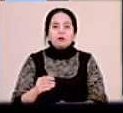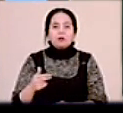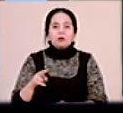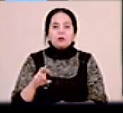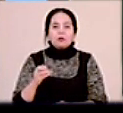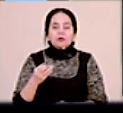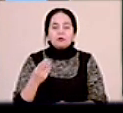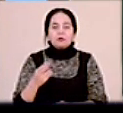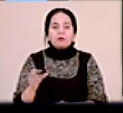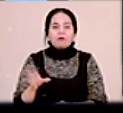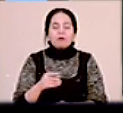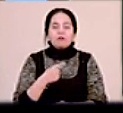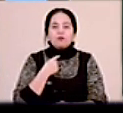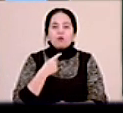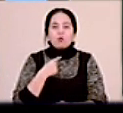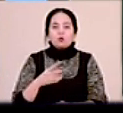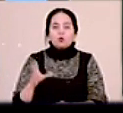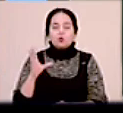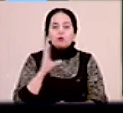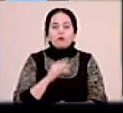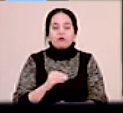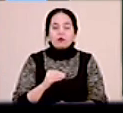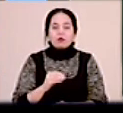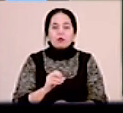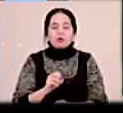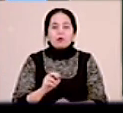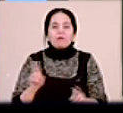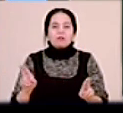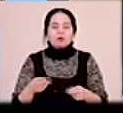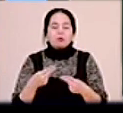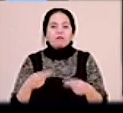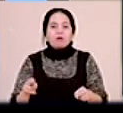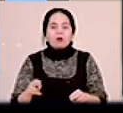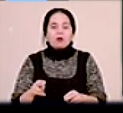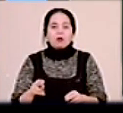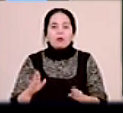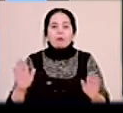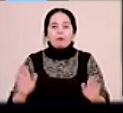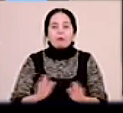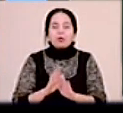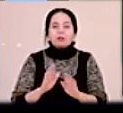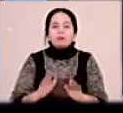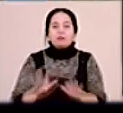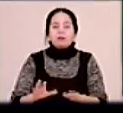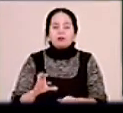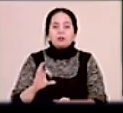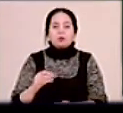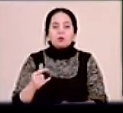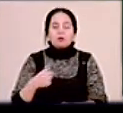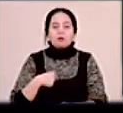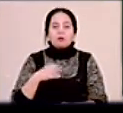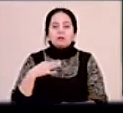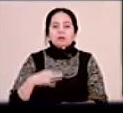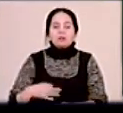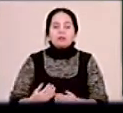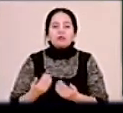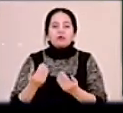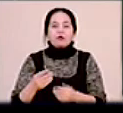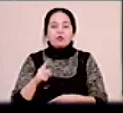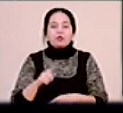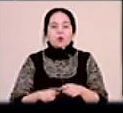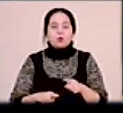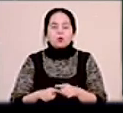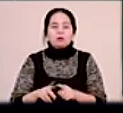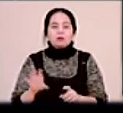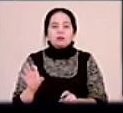Сагдийцы по весь голос распевали патриотическую песню: «Процветай, Согдиана, мы сыны твои, родина,